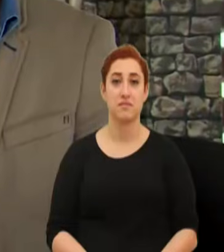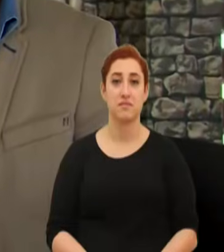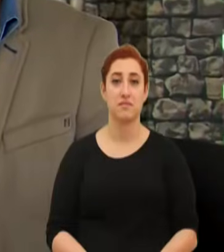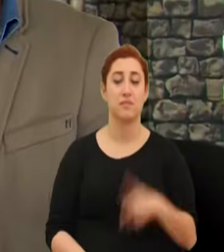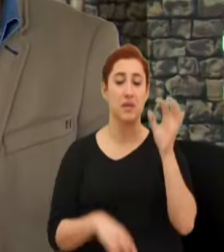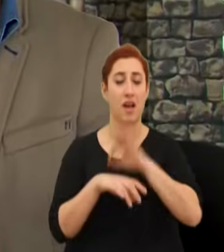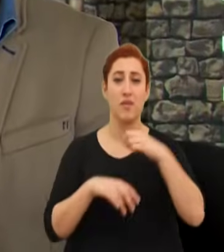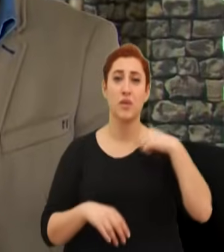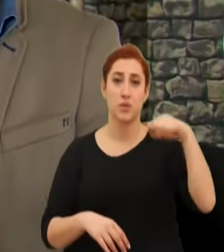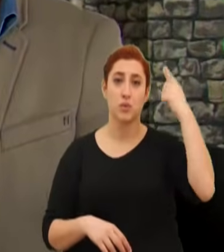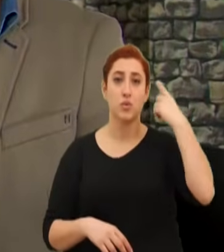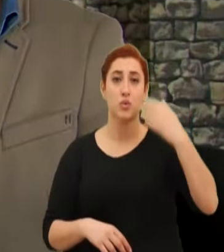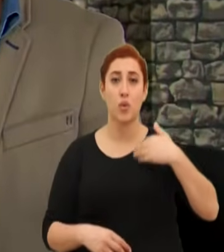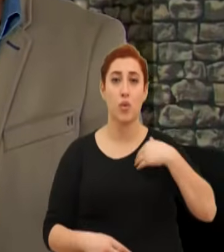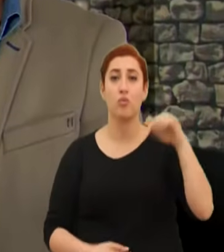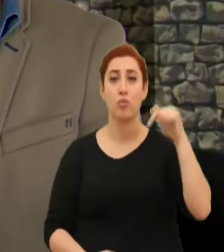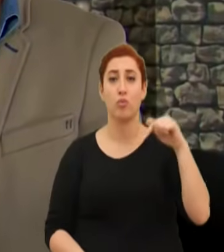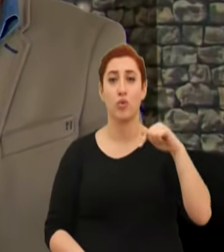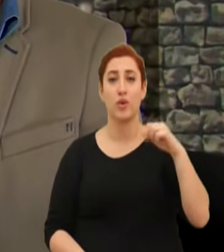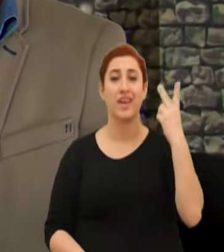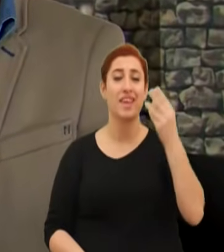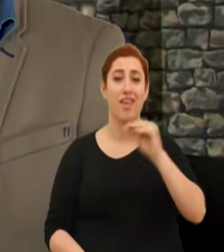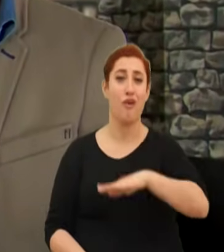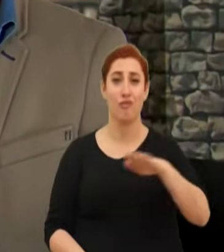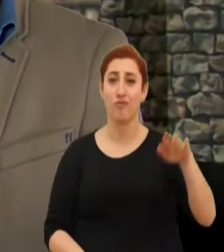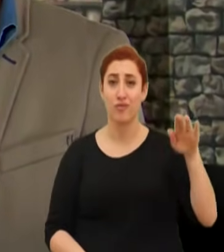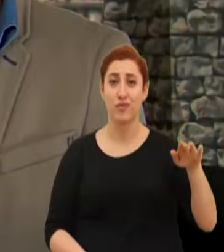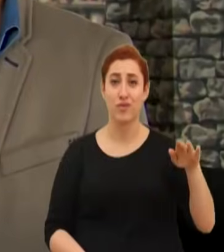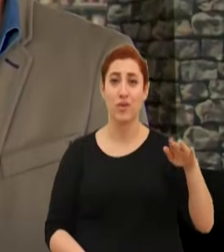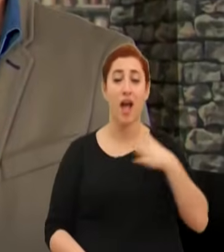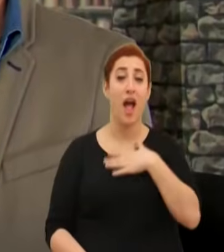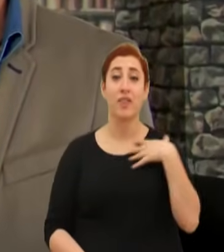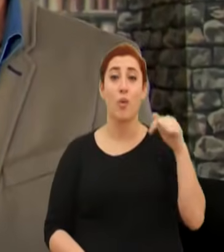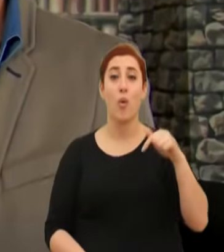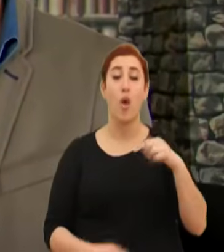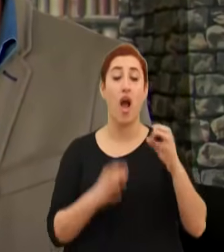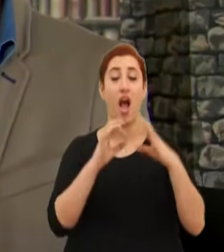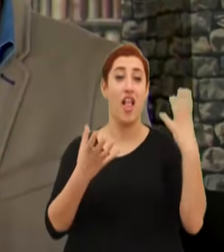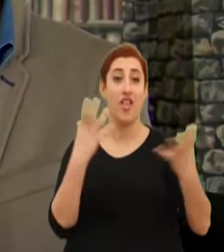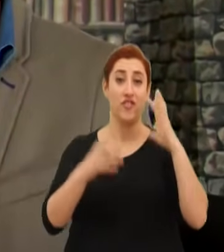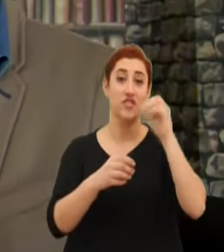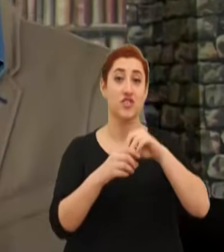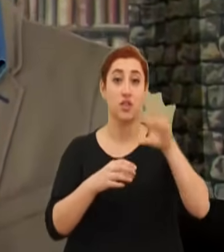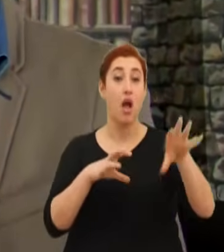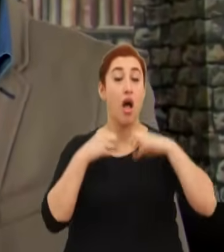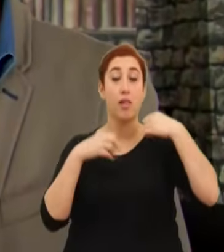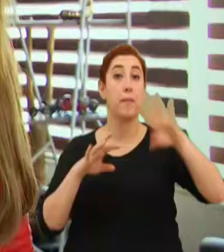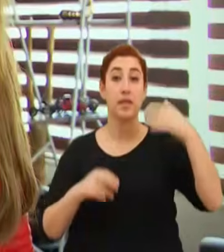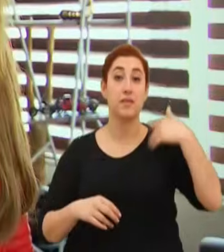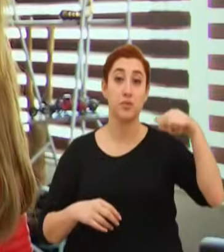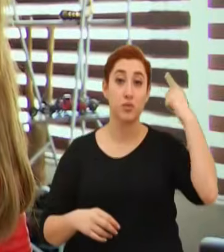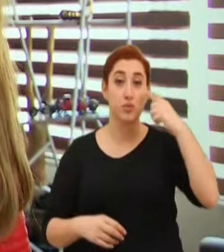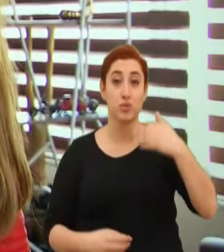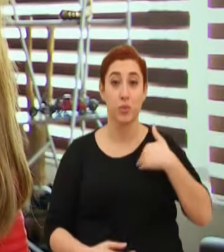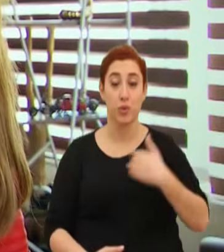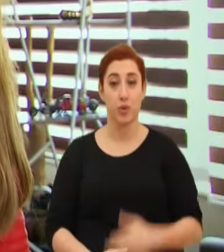Bir an düşünüyorum da bu iki minik yavrucağın annesini o alevlerin içerisinden alamadığımı düşünüyorum.